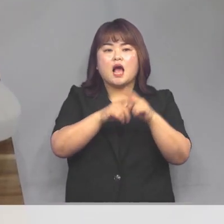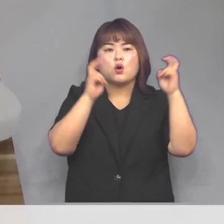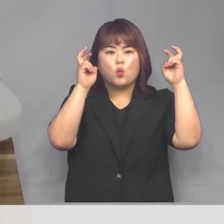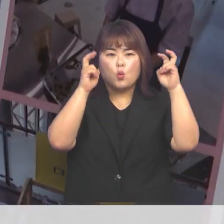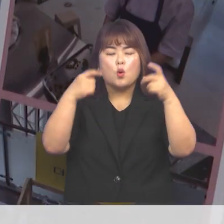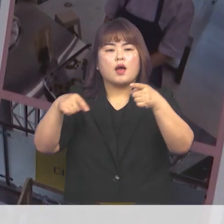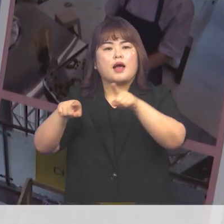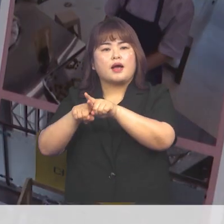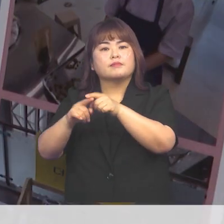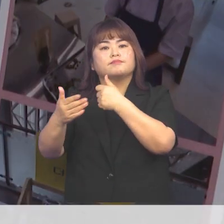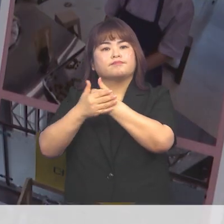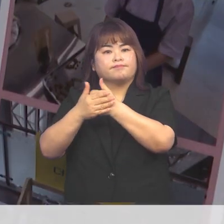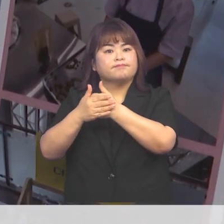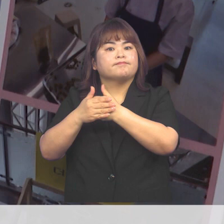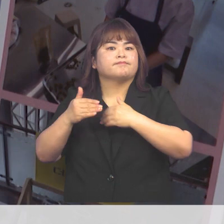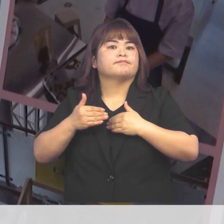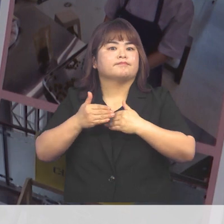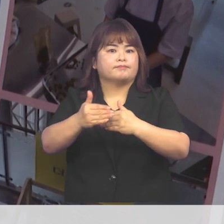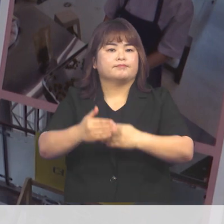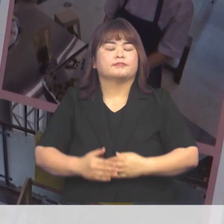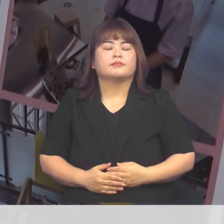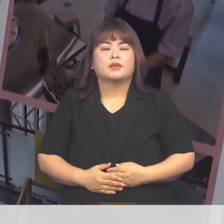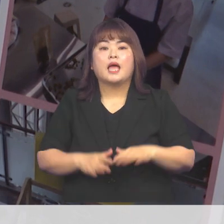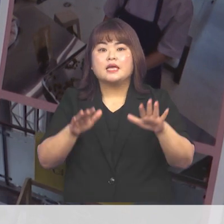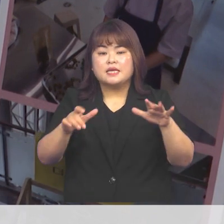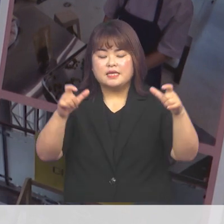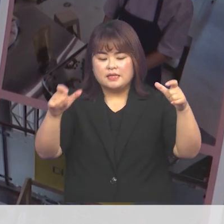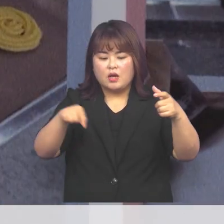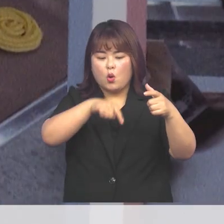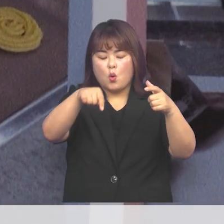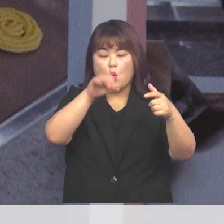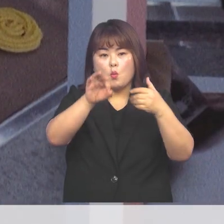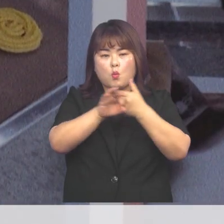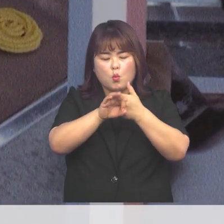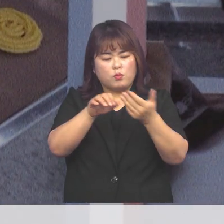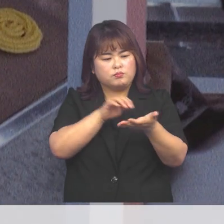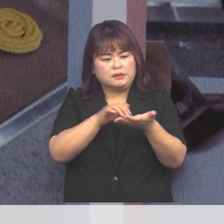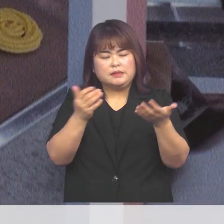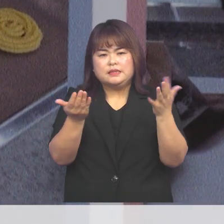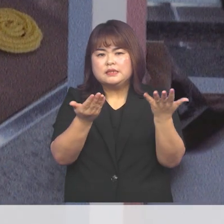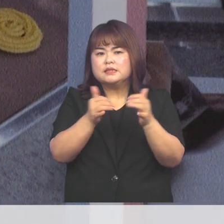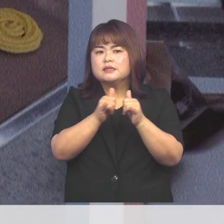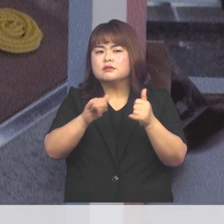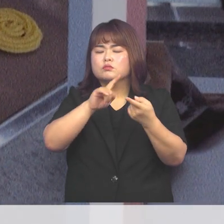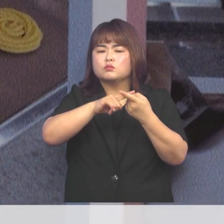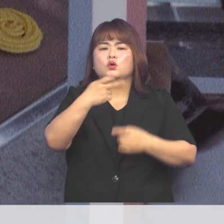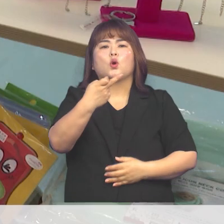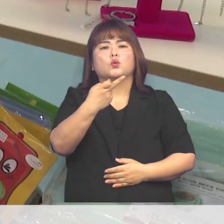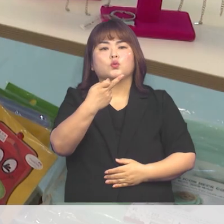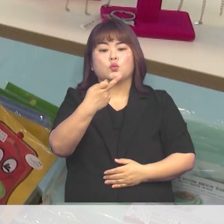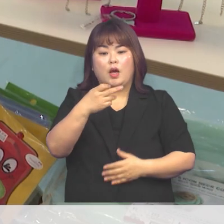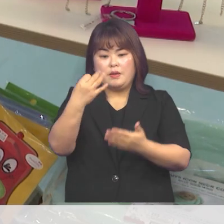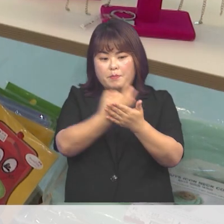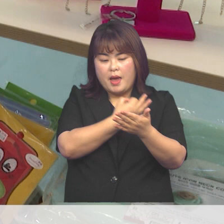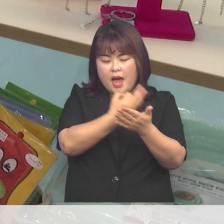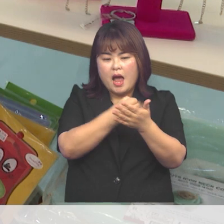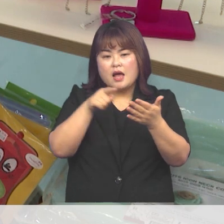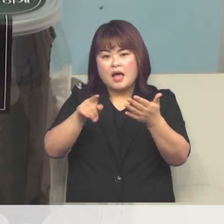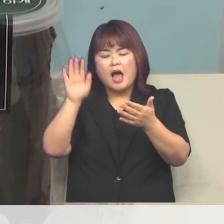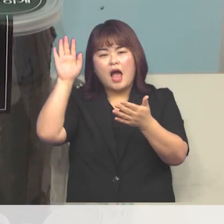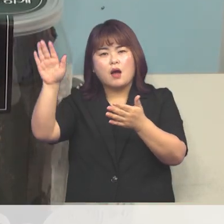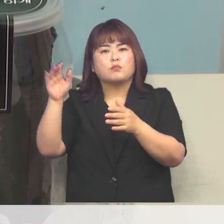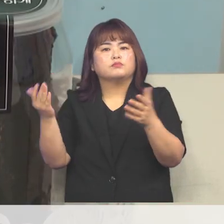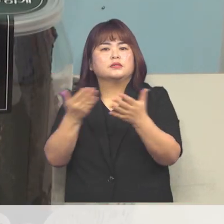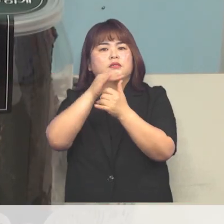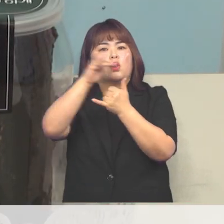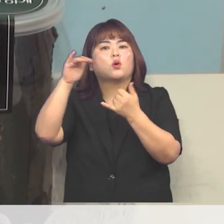지원의 손길을 내밀었습니다. 이곳에는 청년 12명이 근무하고 있으며 사업에서 얻은 수익은 청년의 자립과